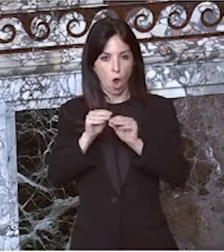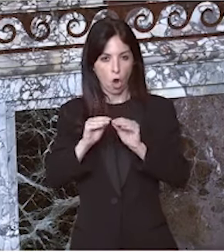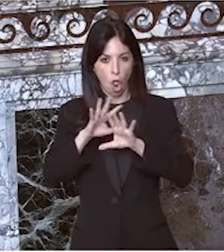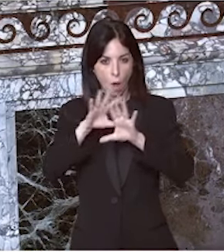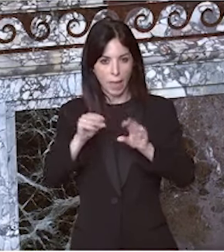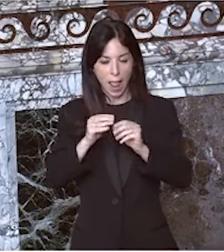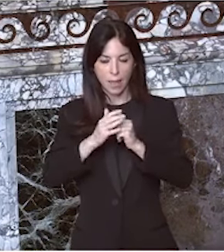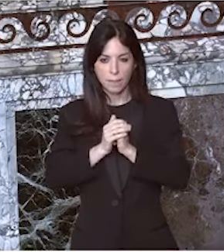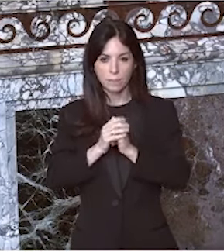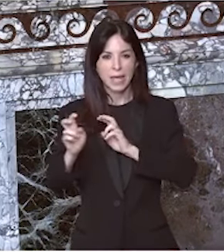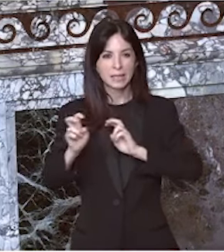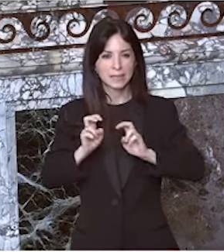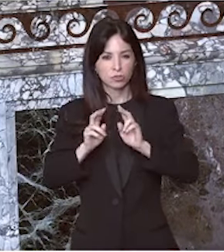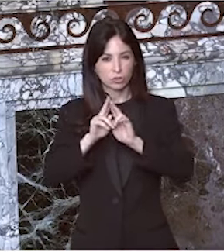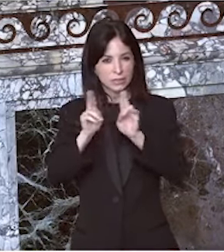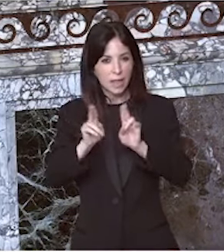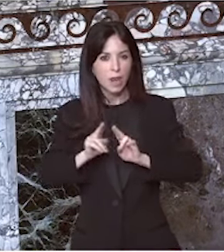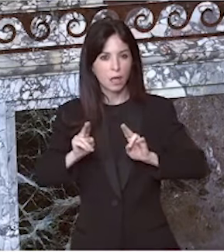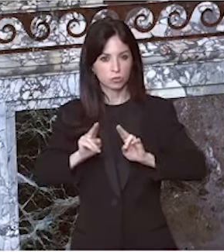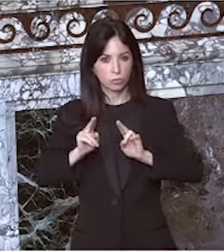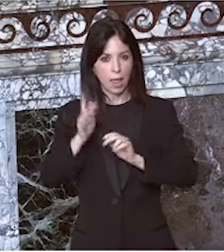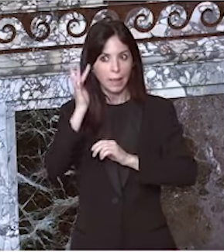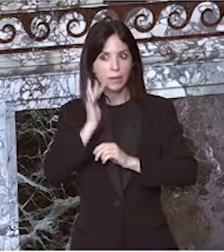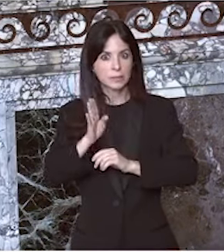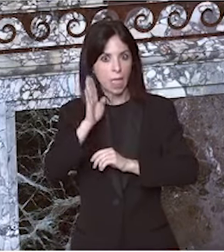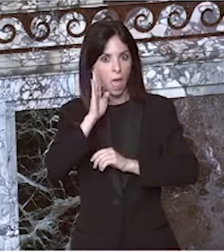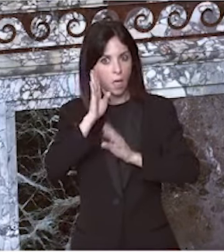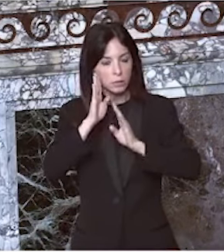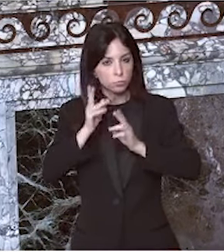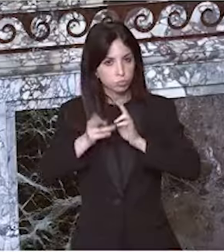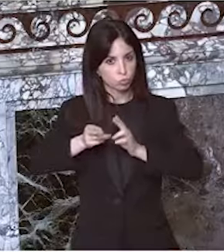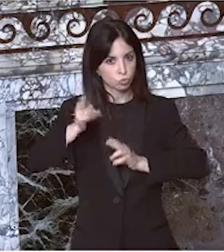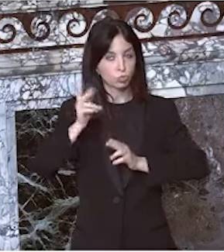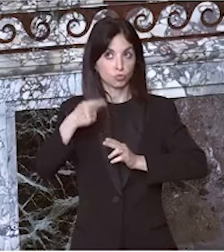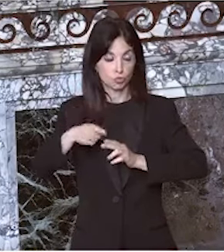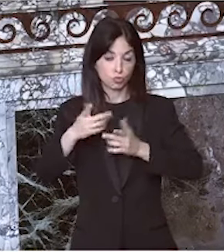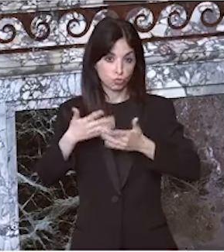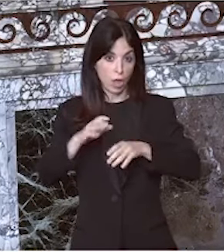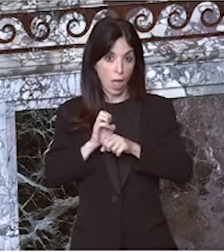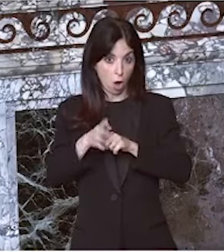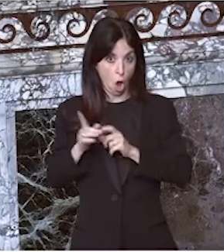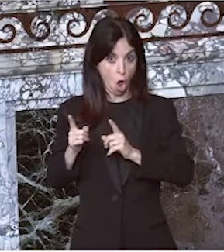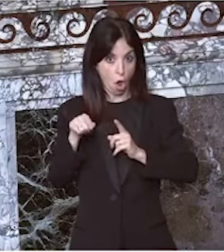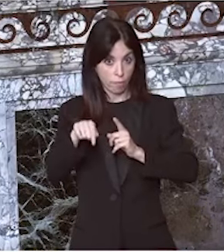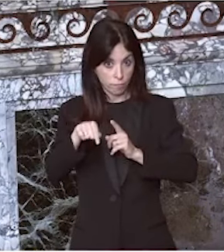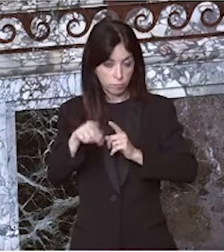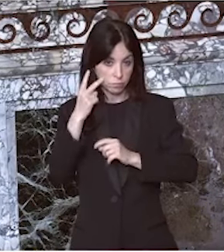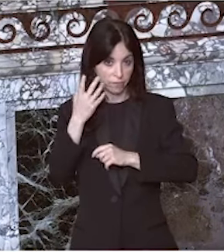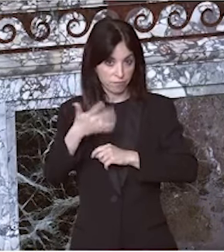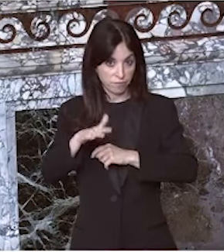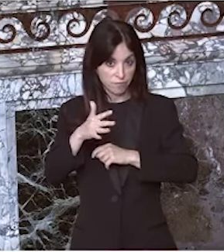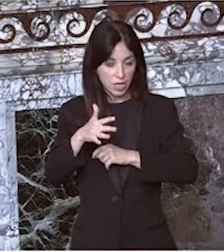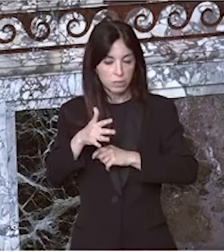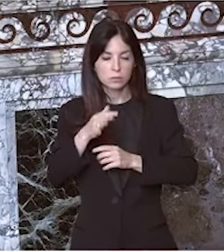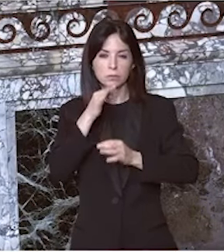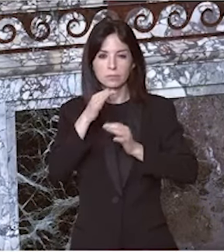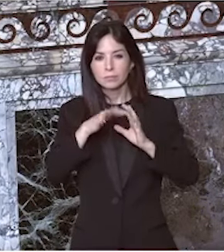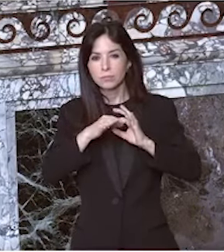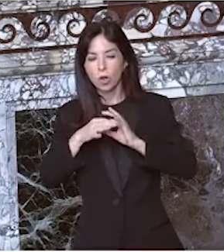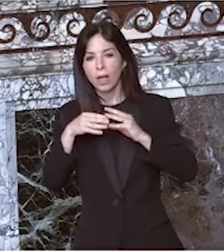Le tensioni internazionali hanno acuito l'attenzione ai rischi già emersi durante la pandemia, connessi con la partecipazione a filiere